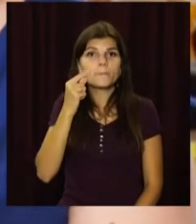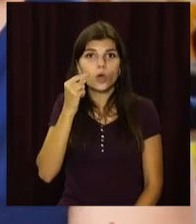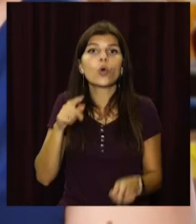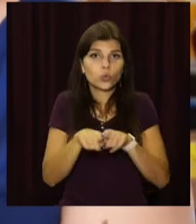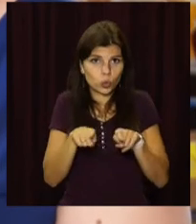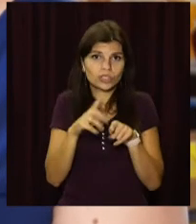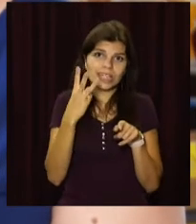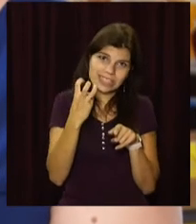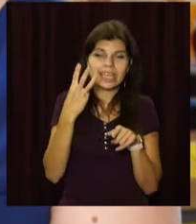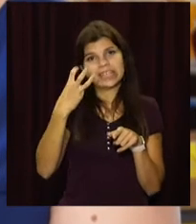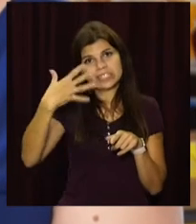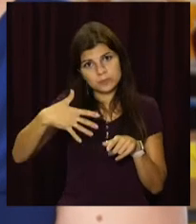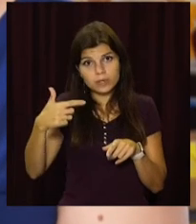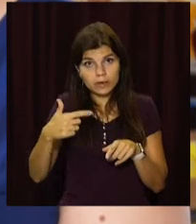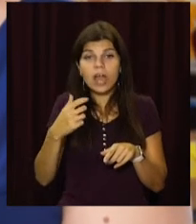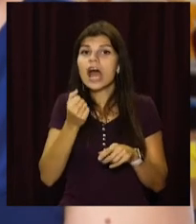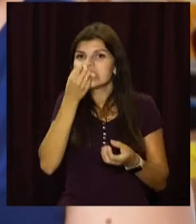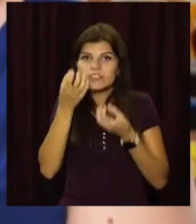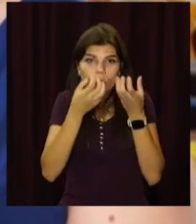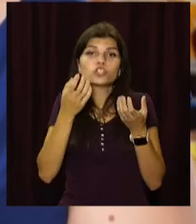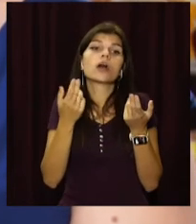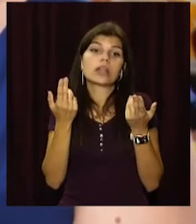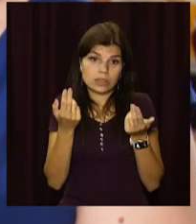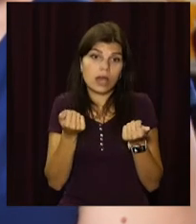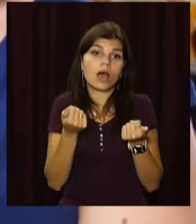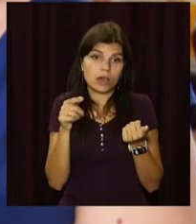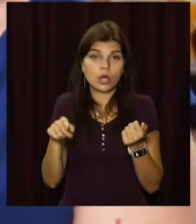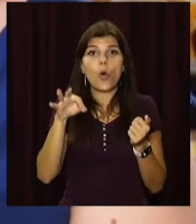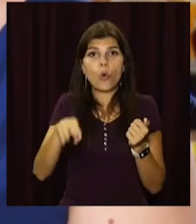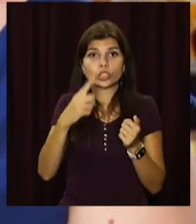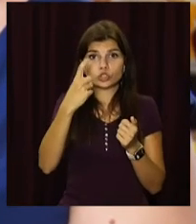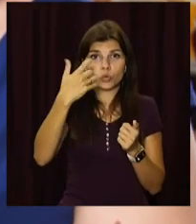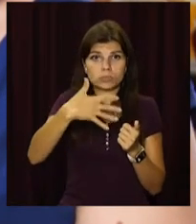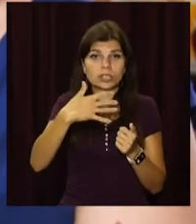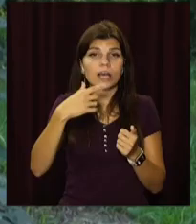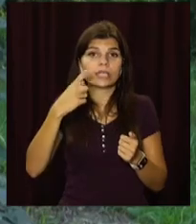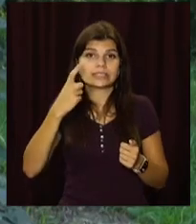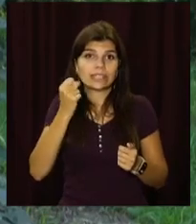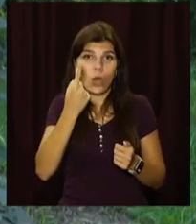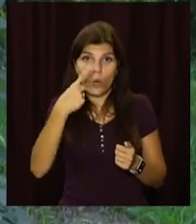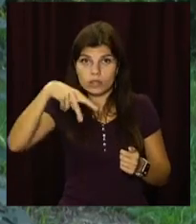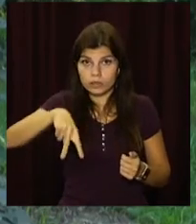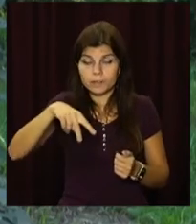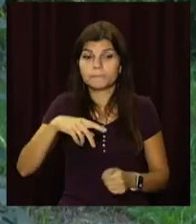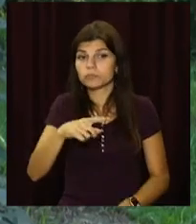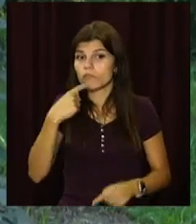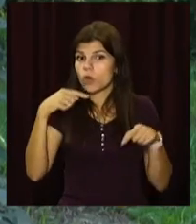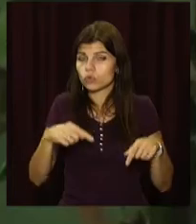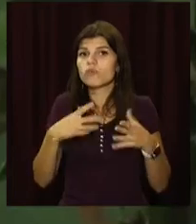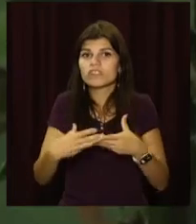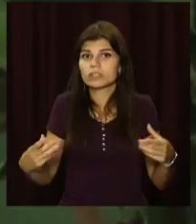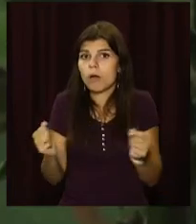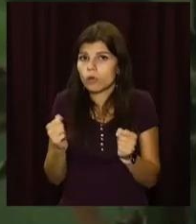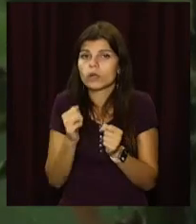цінова політика – 300-350. Цвіточний мед від 150 гривень за літр і вище. Доволі холодна цьогорічна весна